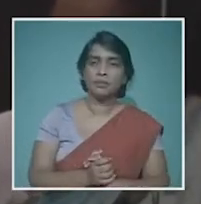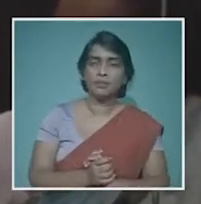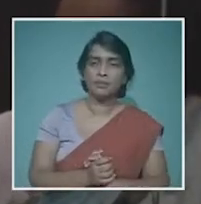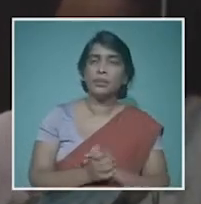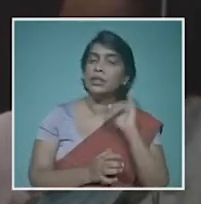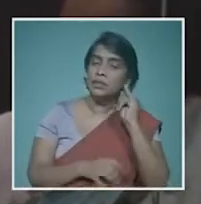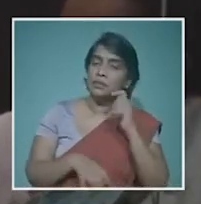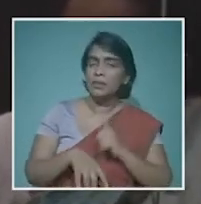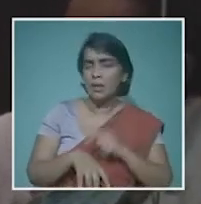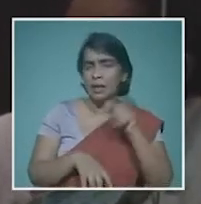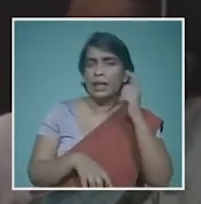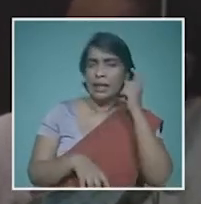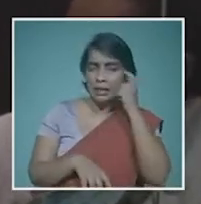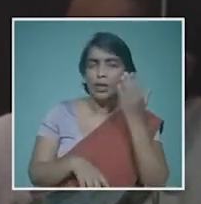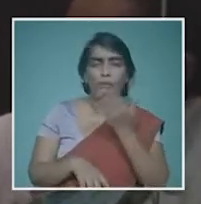සමහර වෙලාවට හිතන්න පුළුවන්